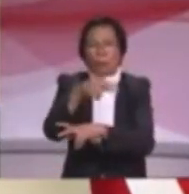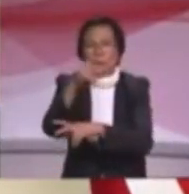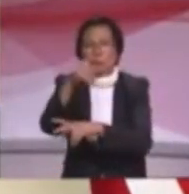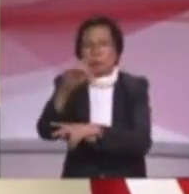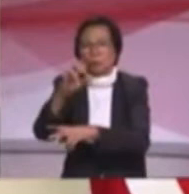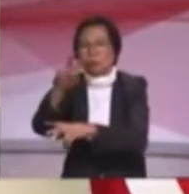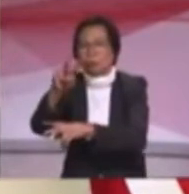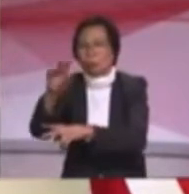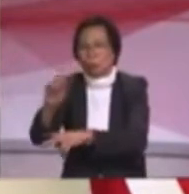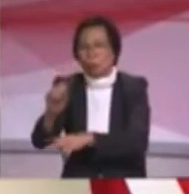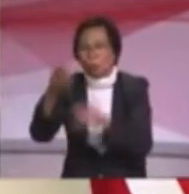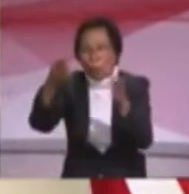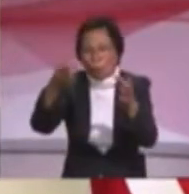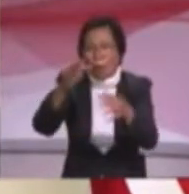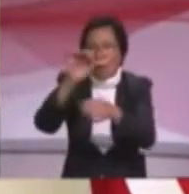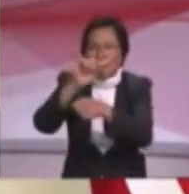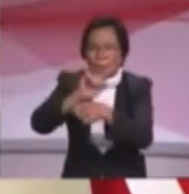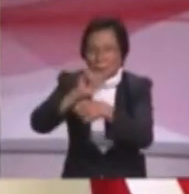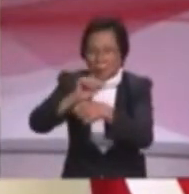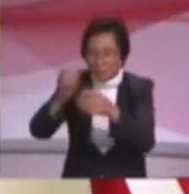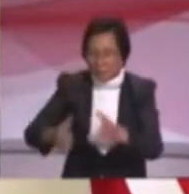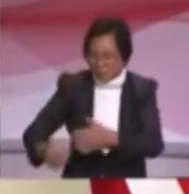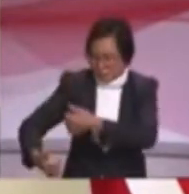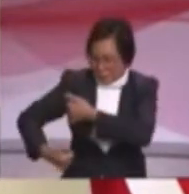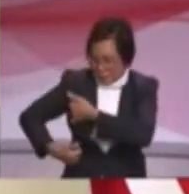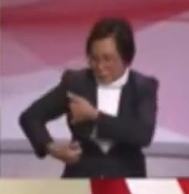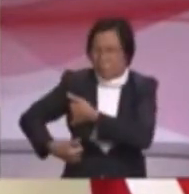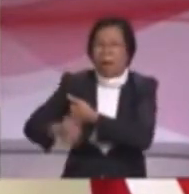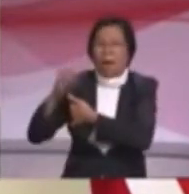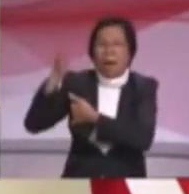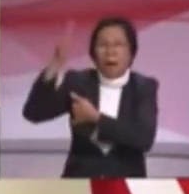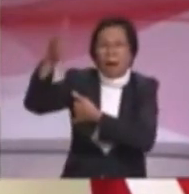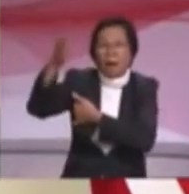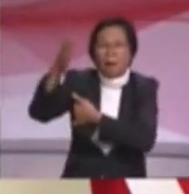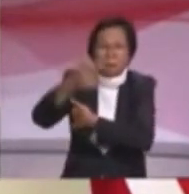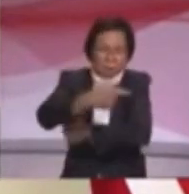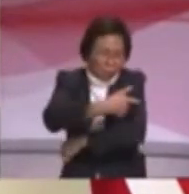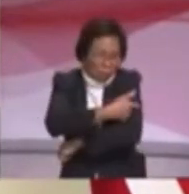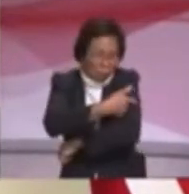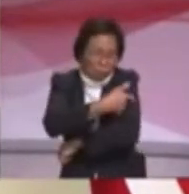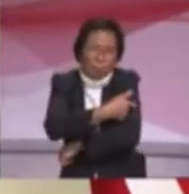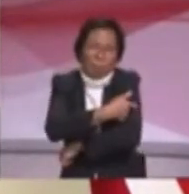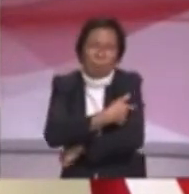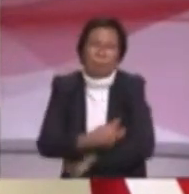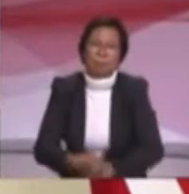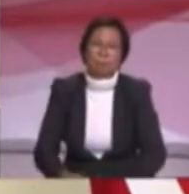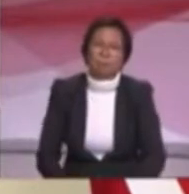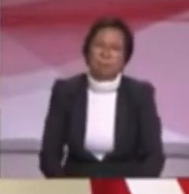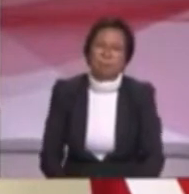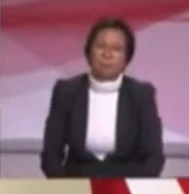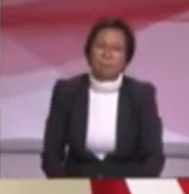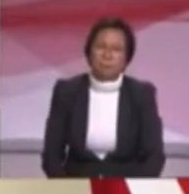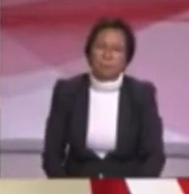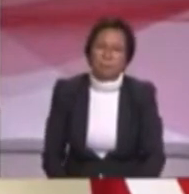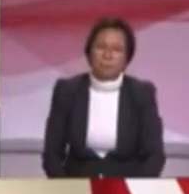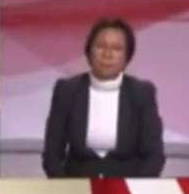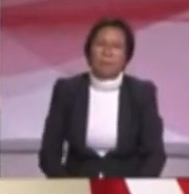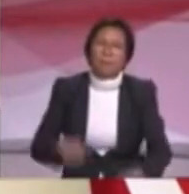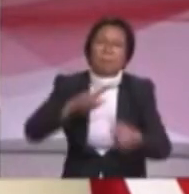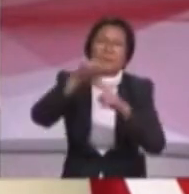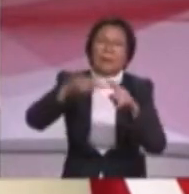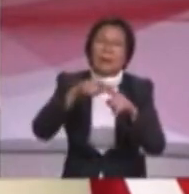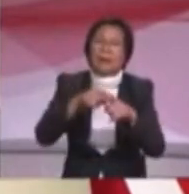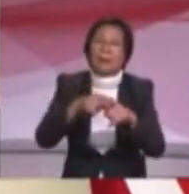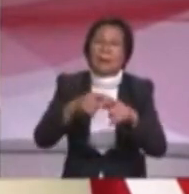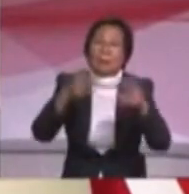42,120 orang warga pertahanan akan mendapat suntikan. Ya. Jadi bila saya sebut